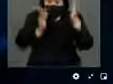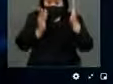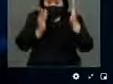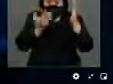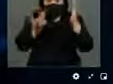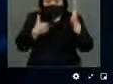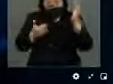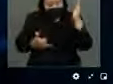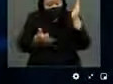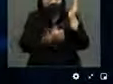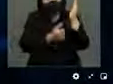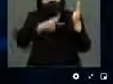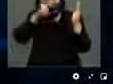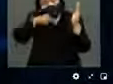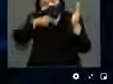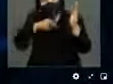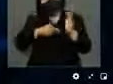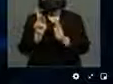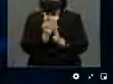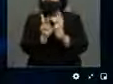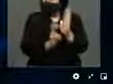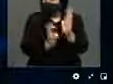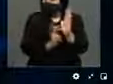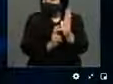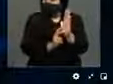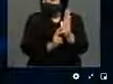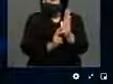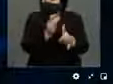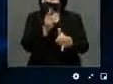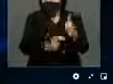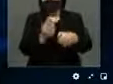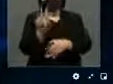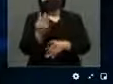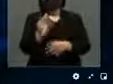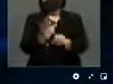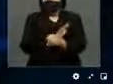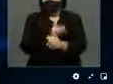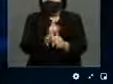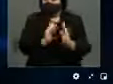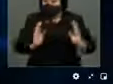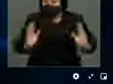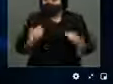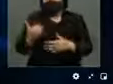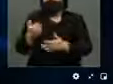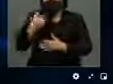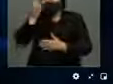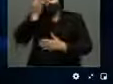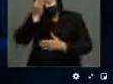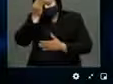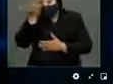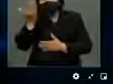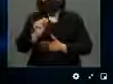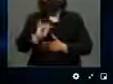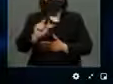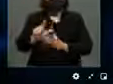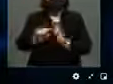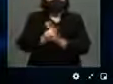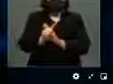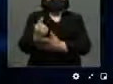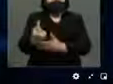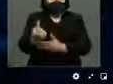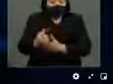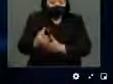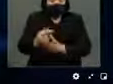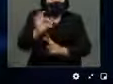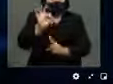ายขอบพระคุณมากๆเลยนะครับทั้ง4รายไอร์แลนด์1รายอิสราเอล1รายแล้วก็ปากีส